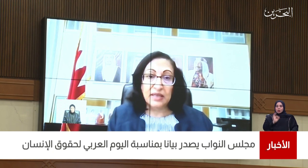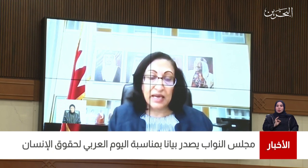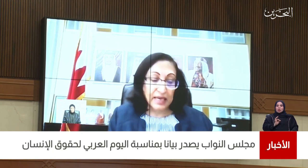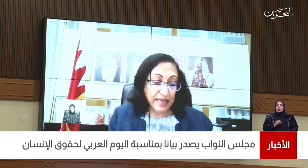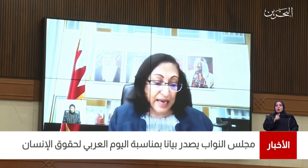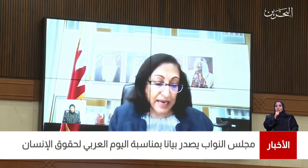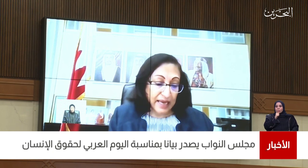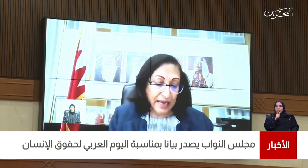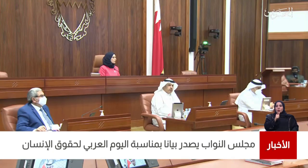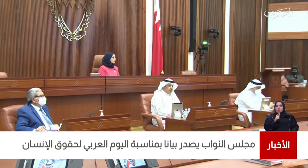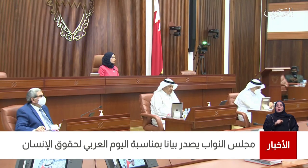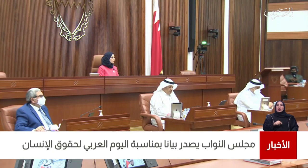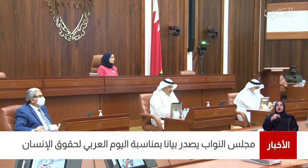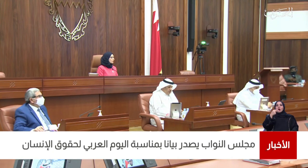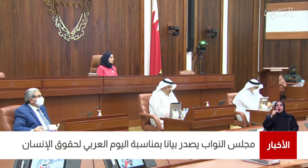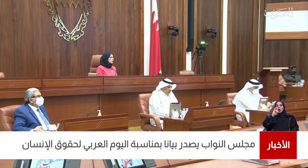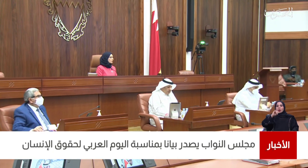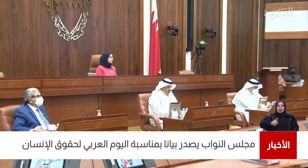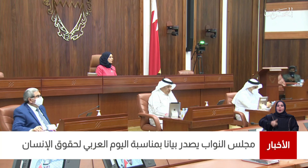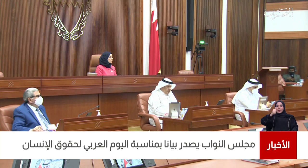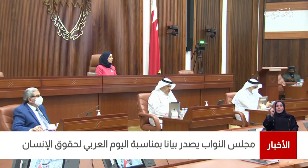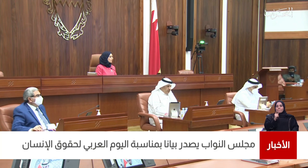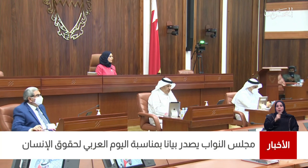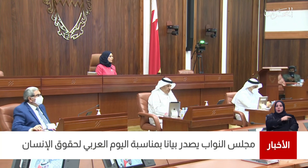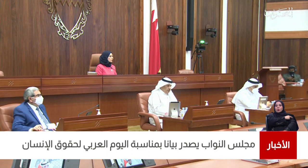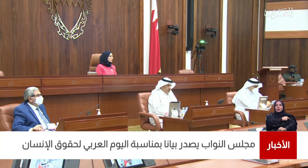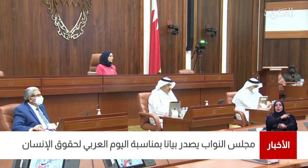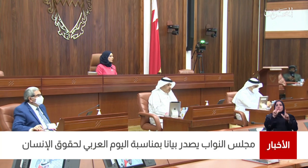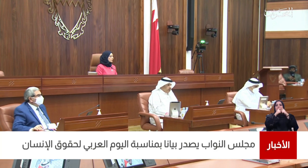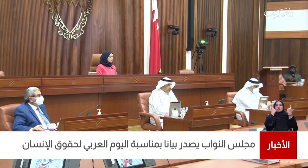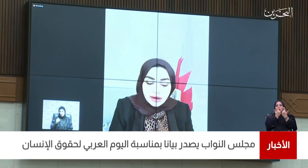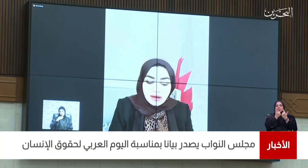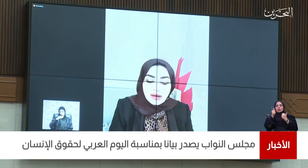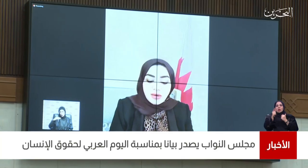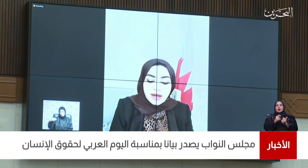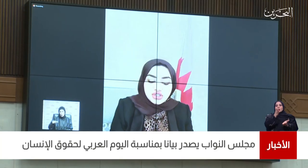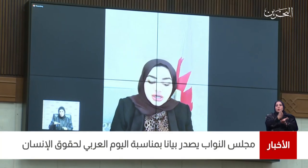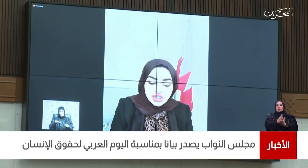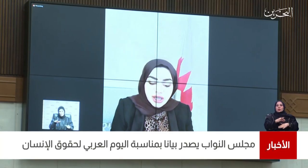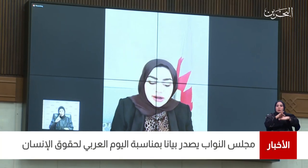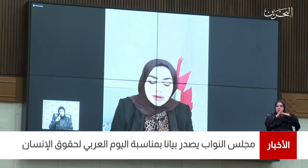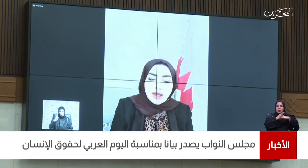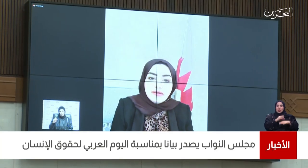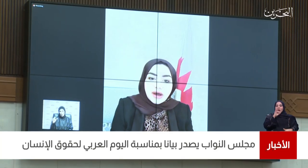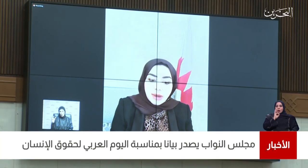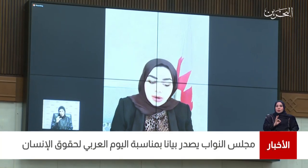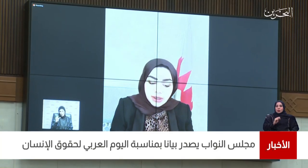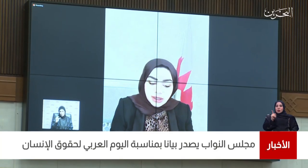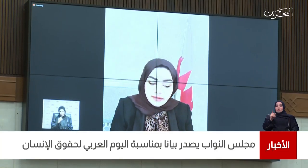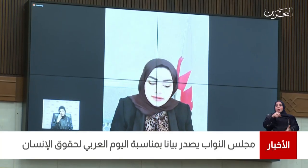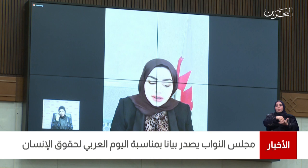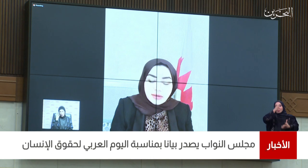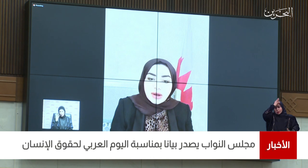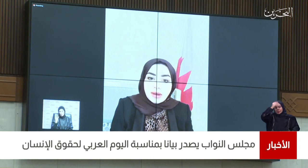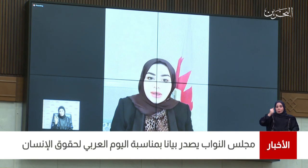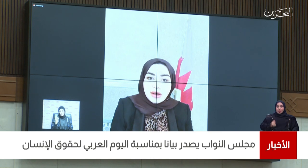سابقة، أكد سعادة النائب عمار البناي عضو مجلس النواب رئيس اللجنة النوعية الدائمة لحقوق الإنسان، أكد